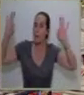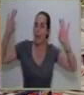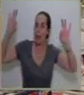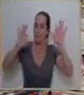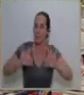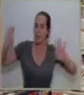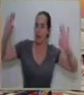קישוטים!